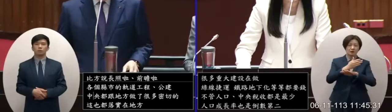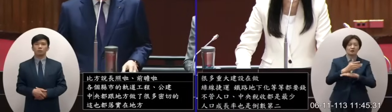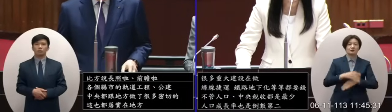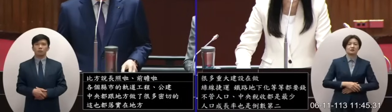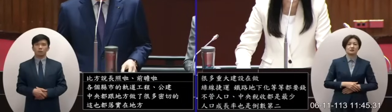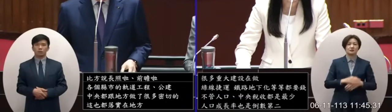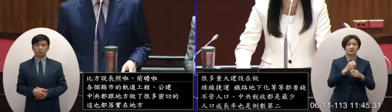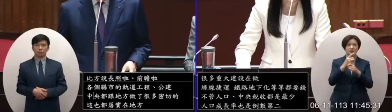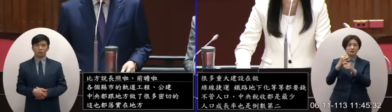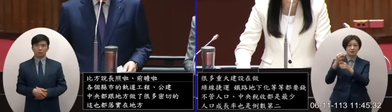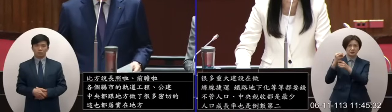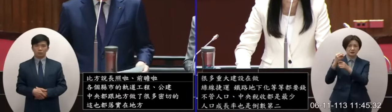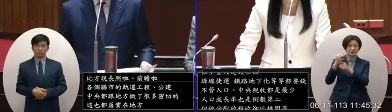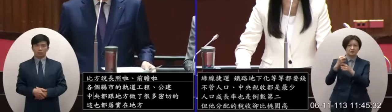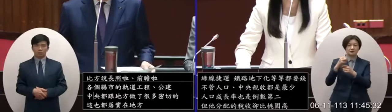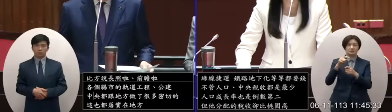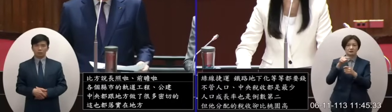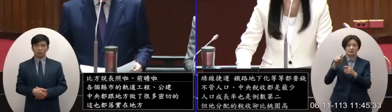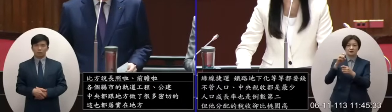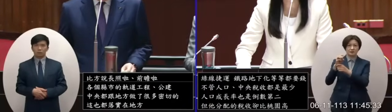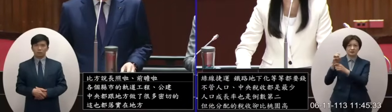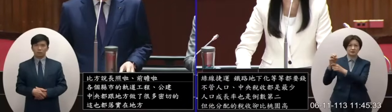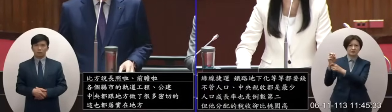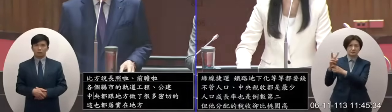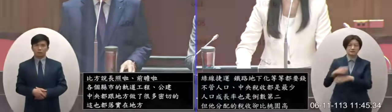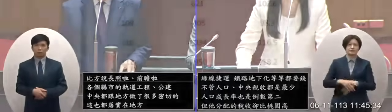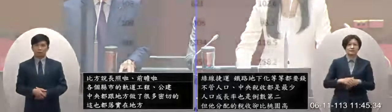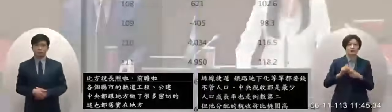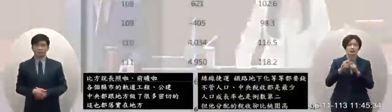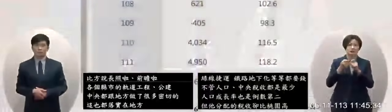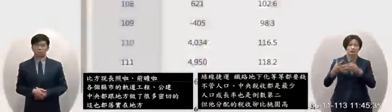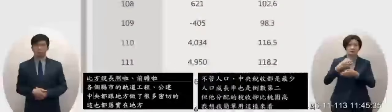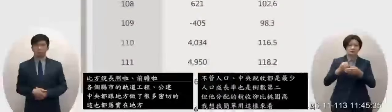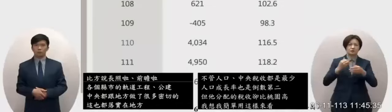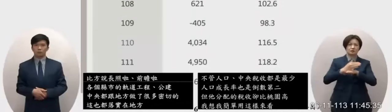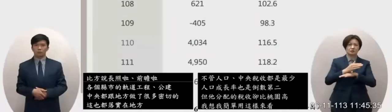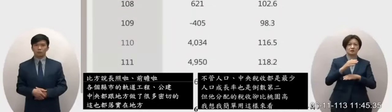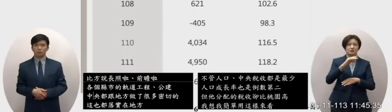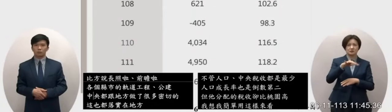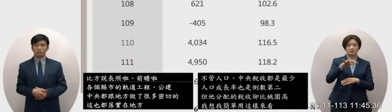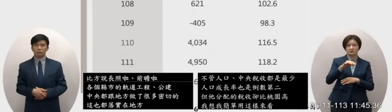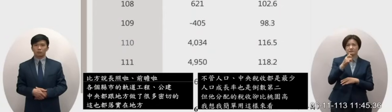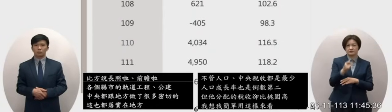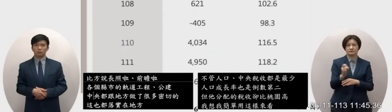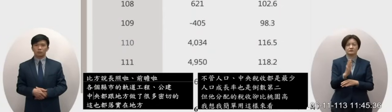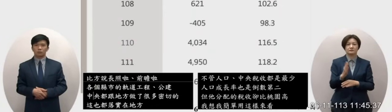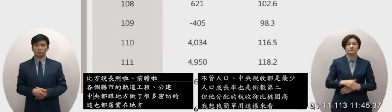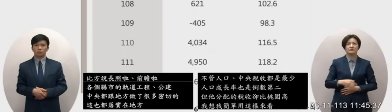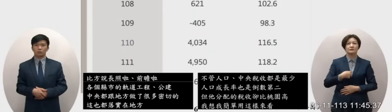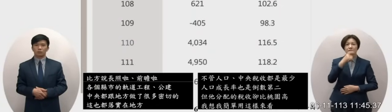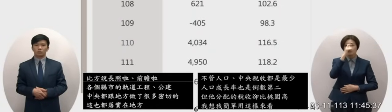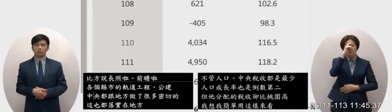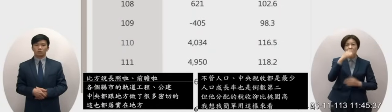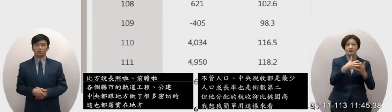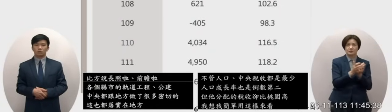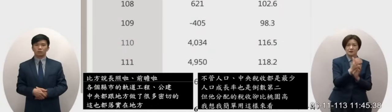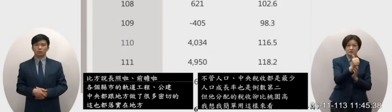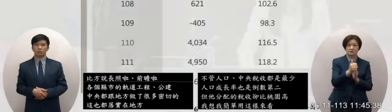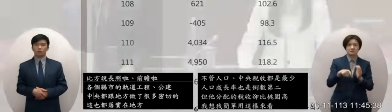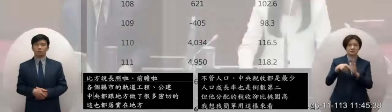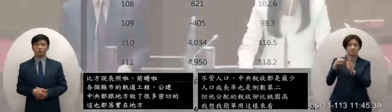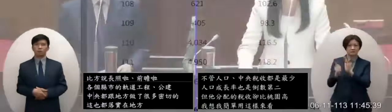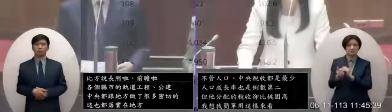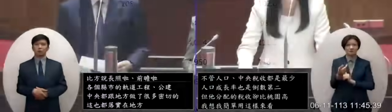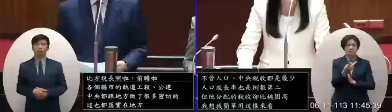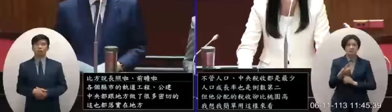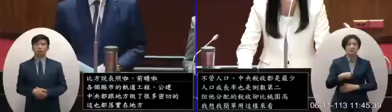从110年到112年呢，平均超增都在4000亿左右哦，所以我们希望哦，部长跟这个部长跟院